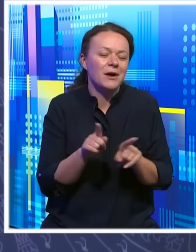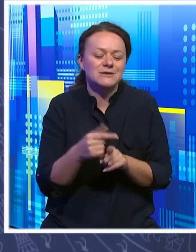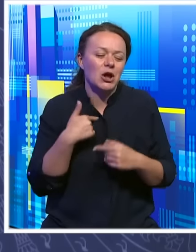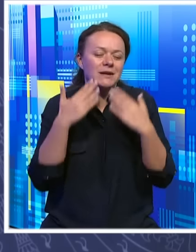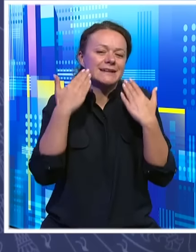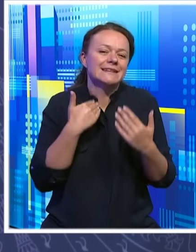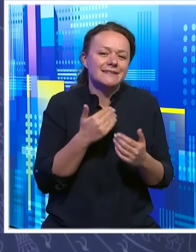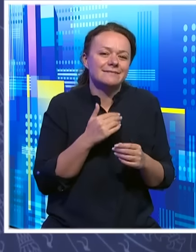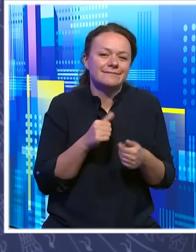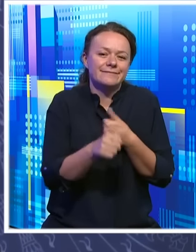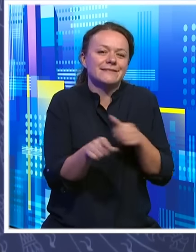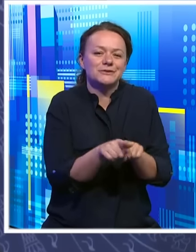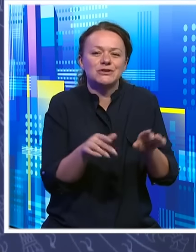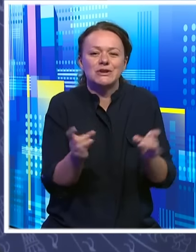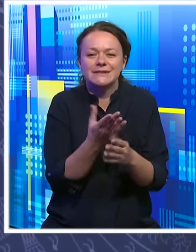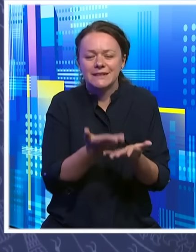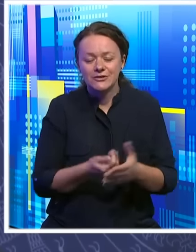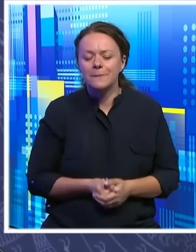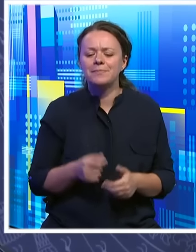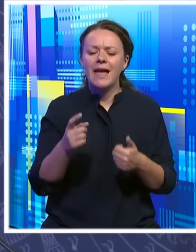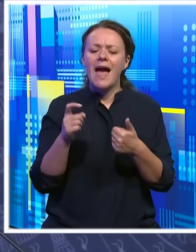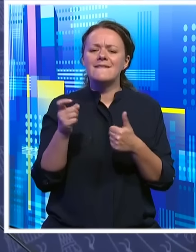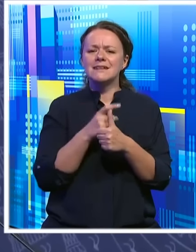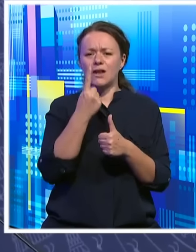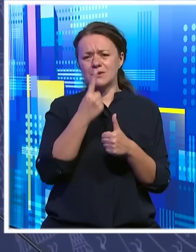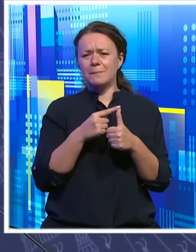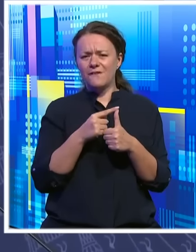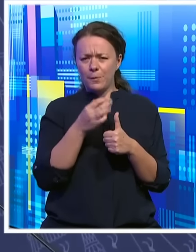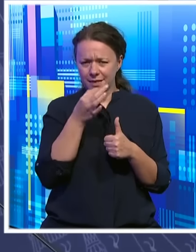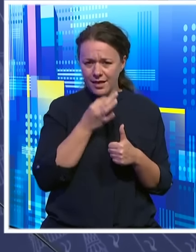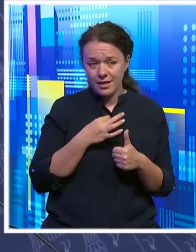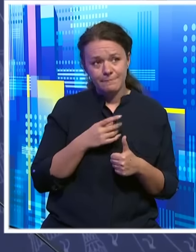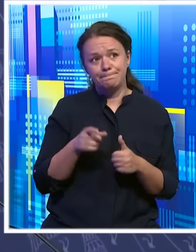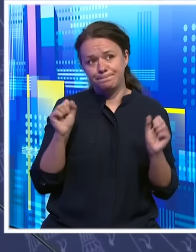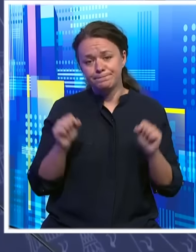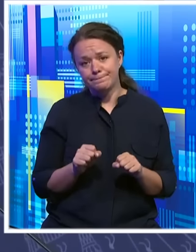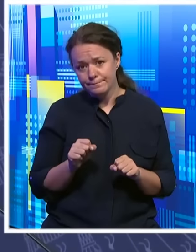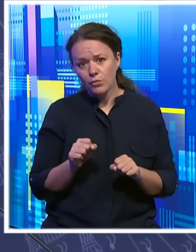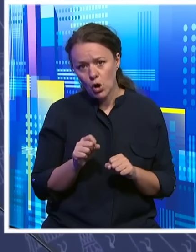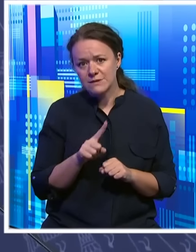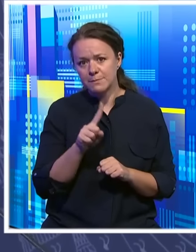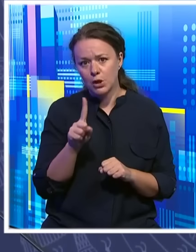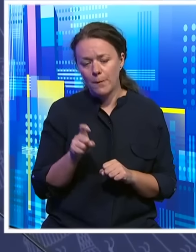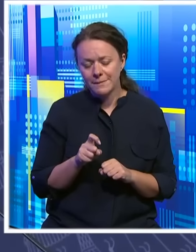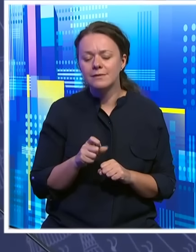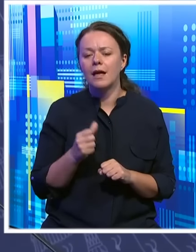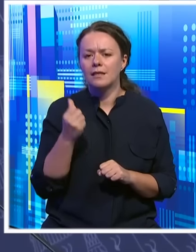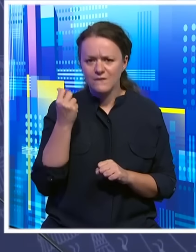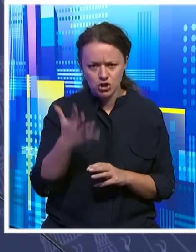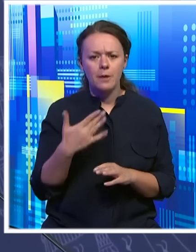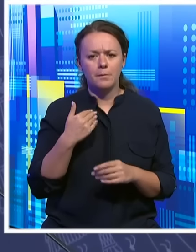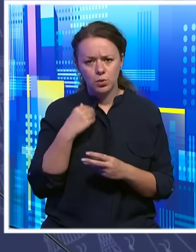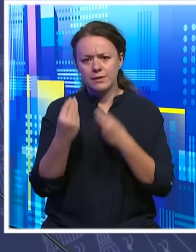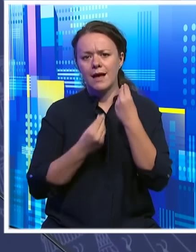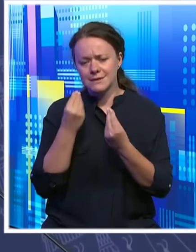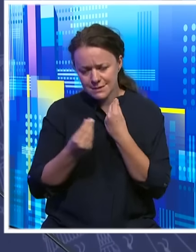Što se tiče prvog pitanja, to je ozbiljno pitanje veoma. Ja sam ga bezbroj puta objasnio, ali želim građanima Srbije da ukažem na